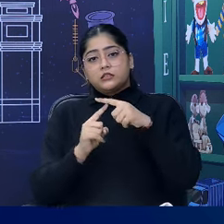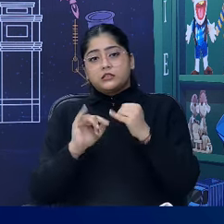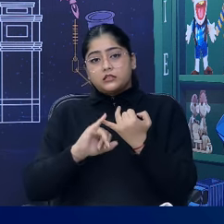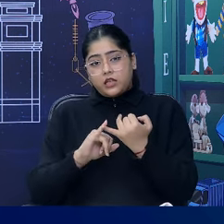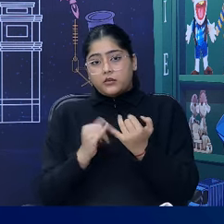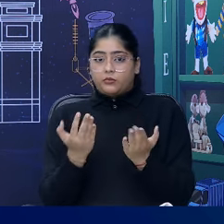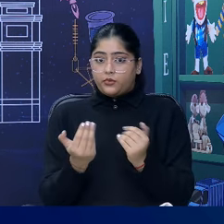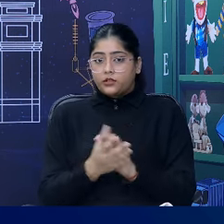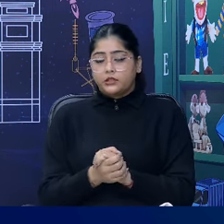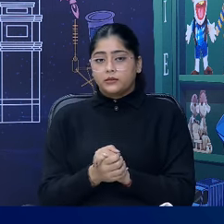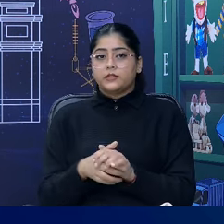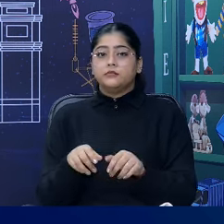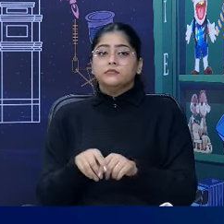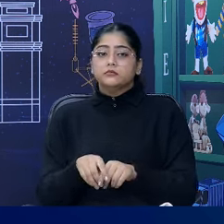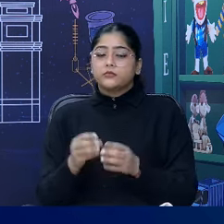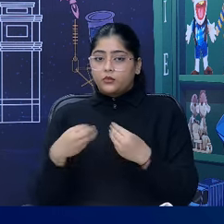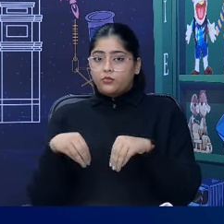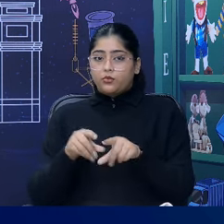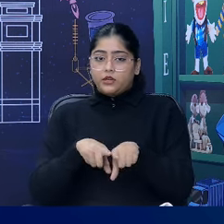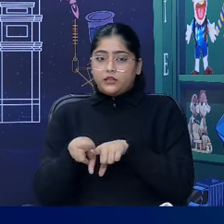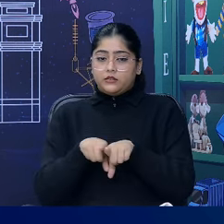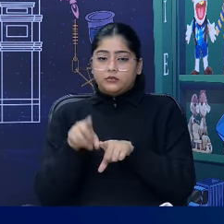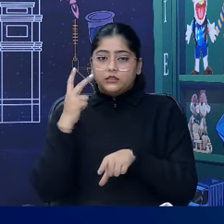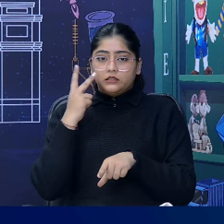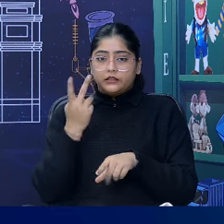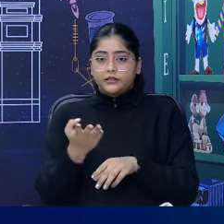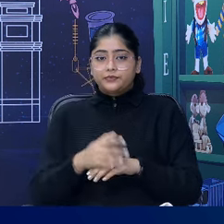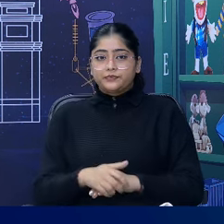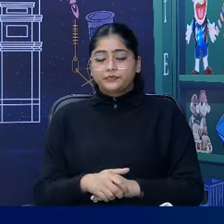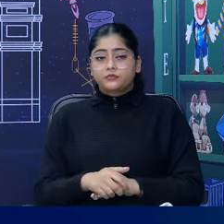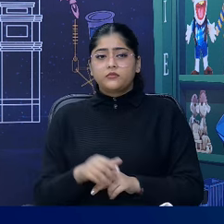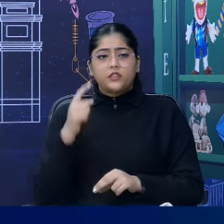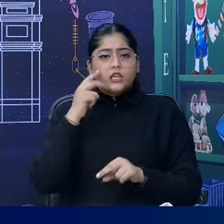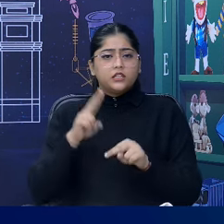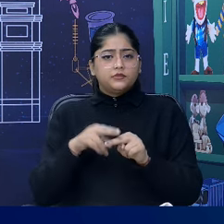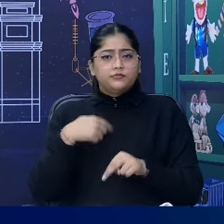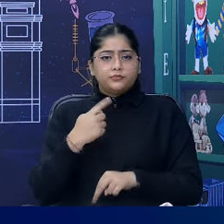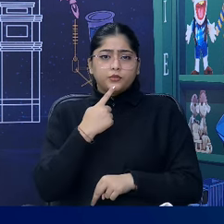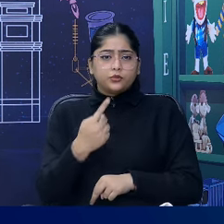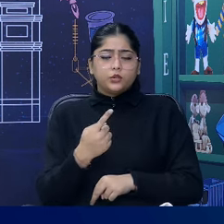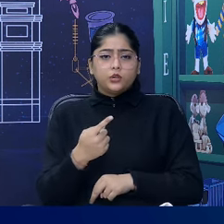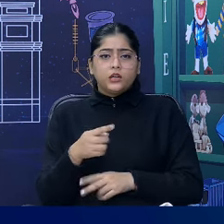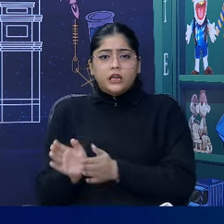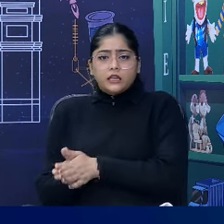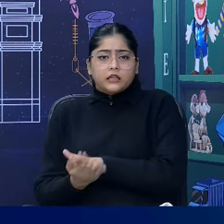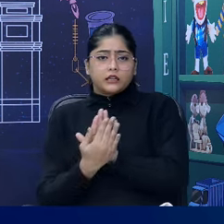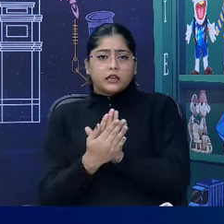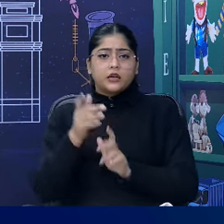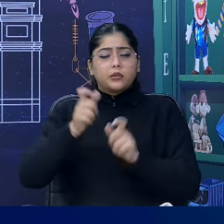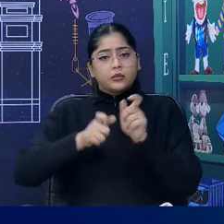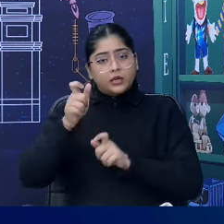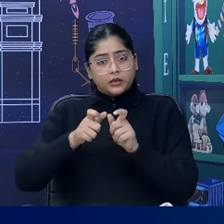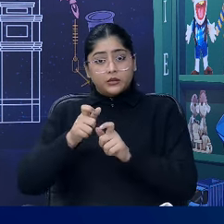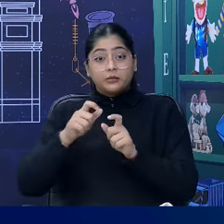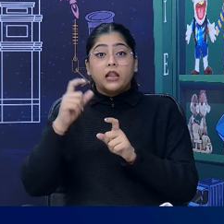टेक सम मोर एग्जांपल्स फ्रॉम आवर सराउंडिंग्स. If I say the set of cricketers of Delhi, it is a